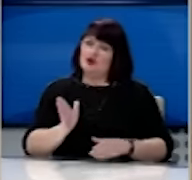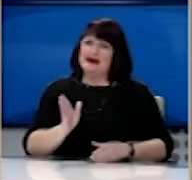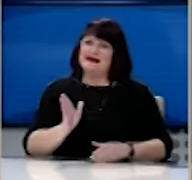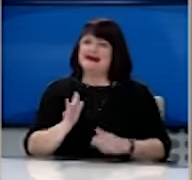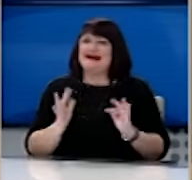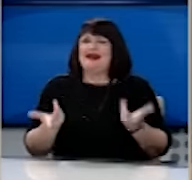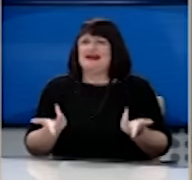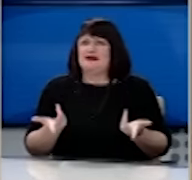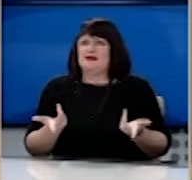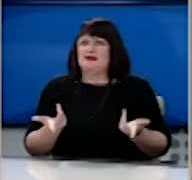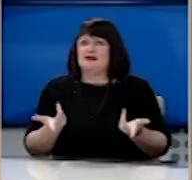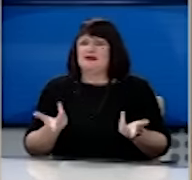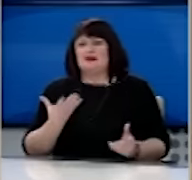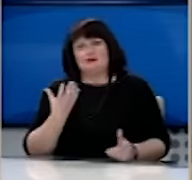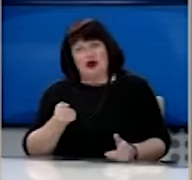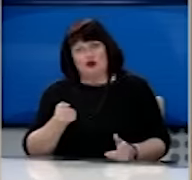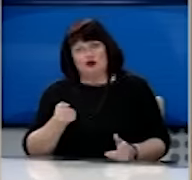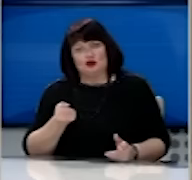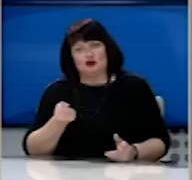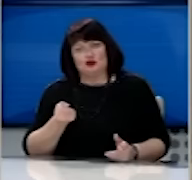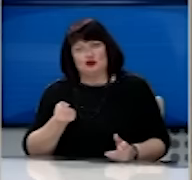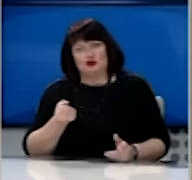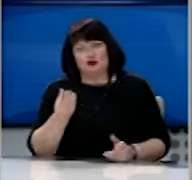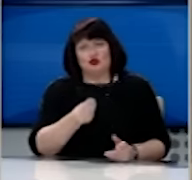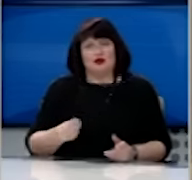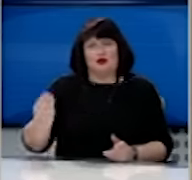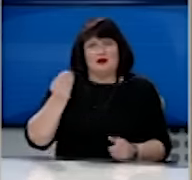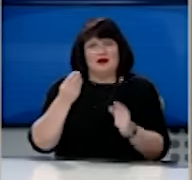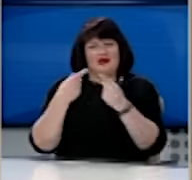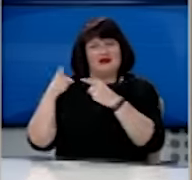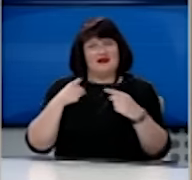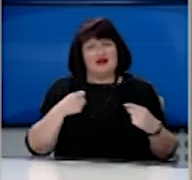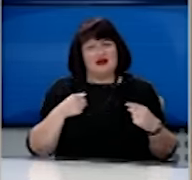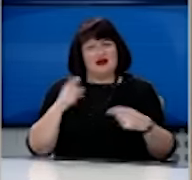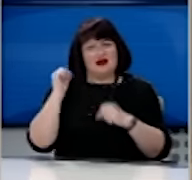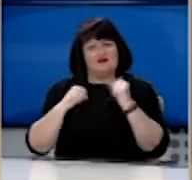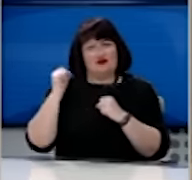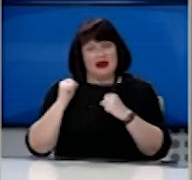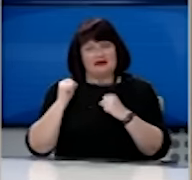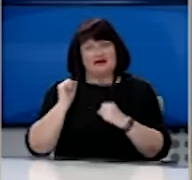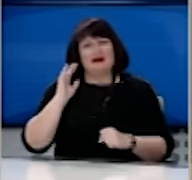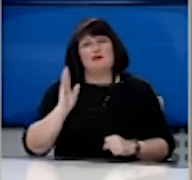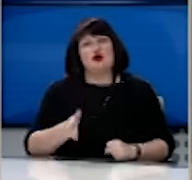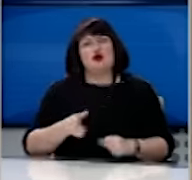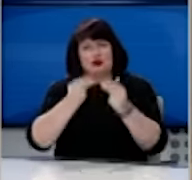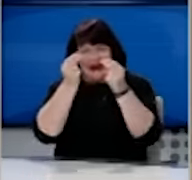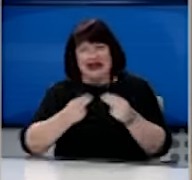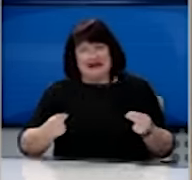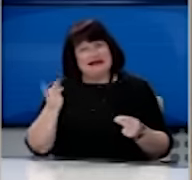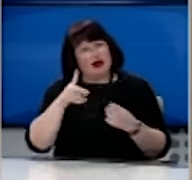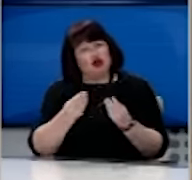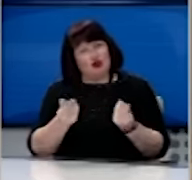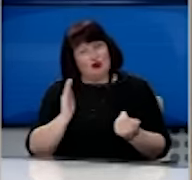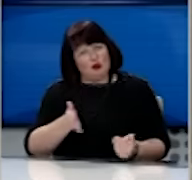δηλαδή υπάρχουν και επιπλέον διαφορές που μπορούν να διευθετηθούν με άλλο